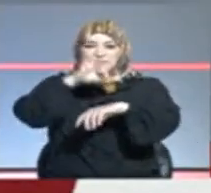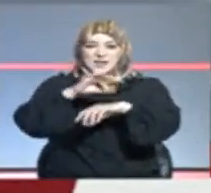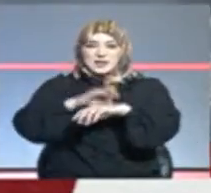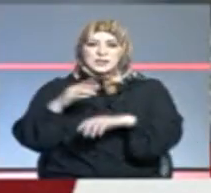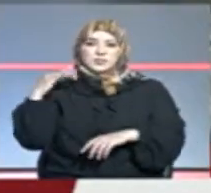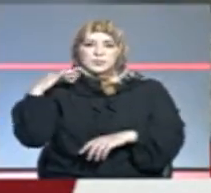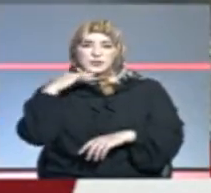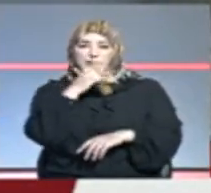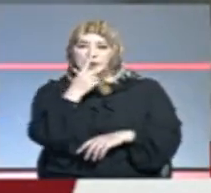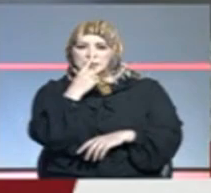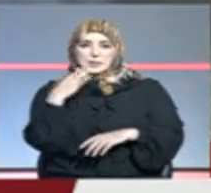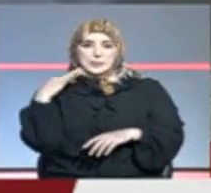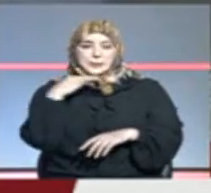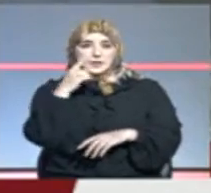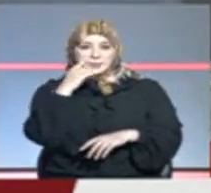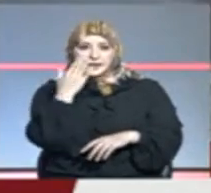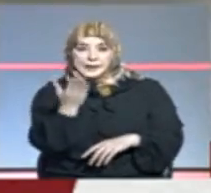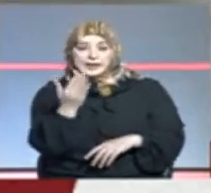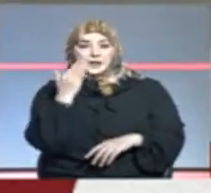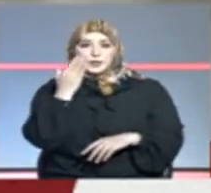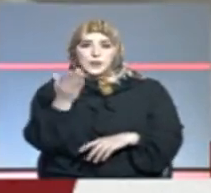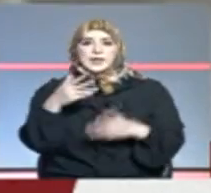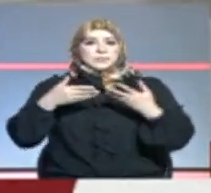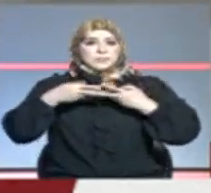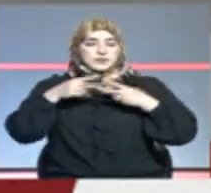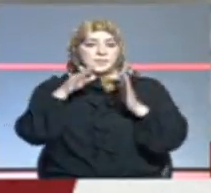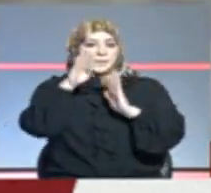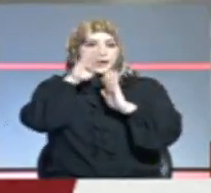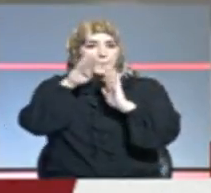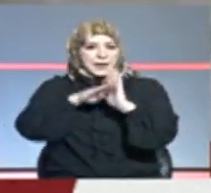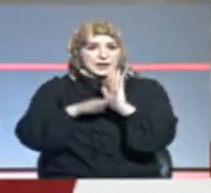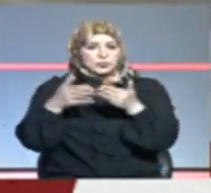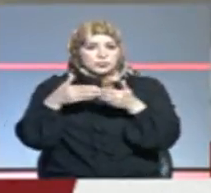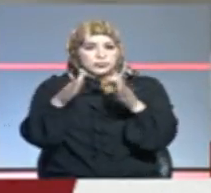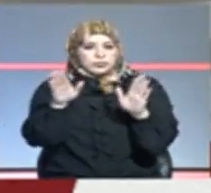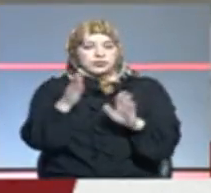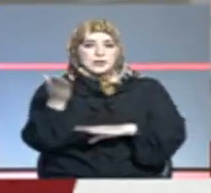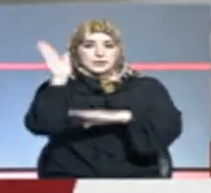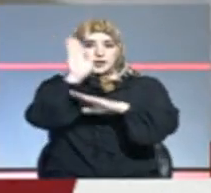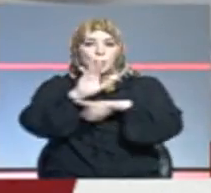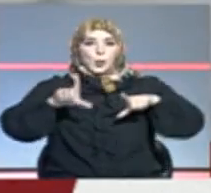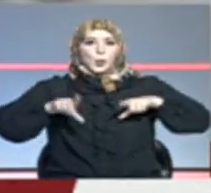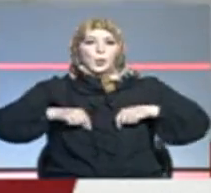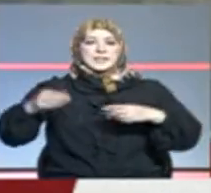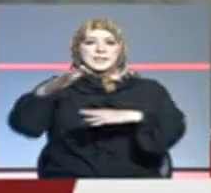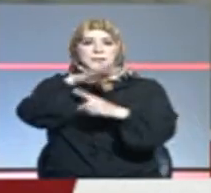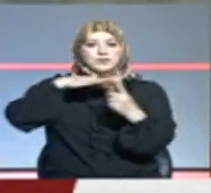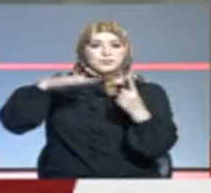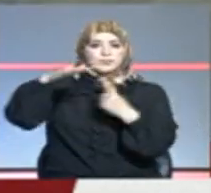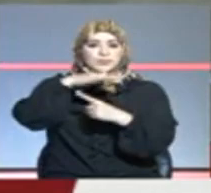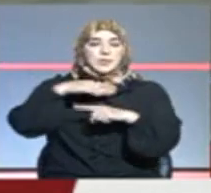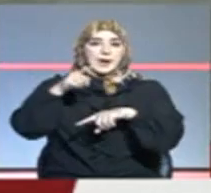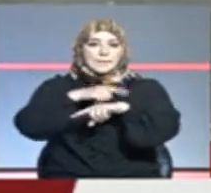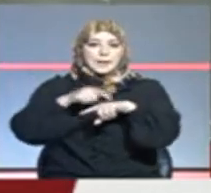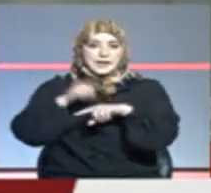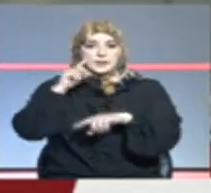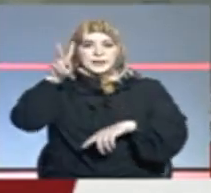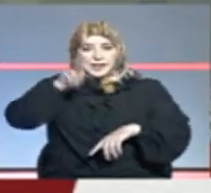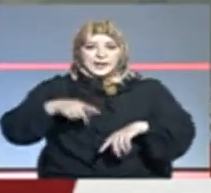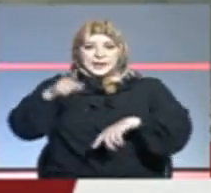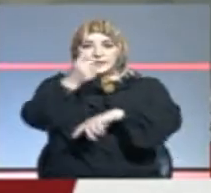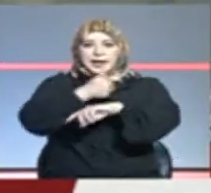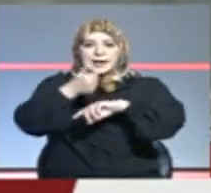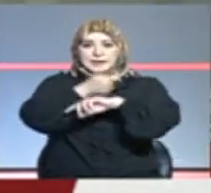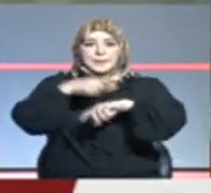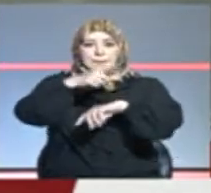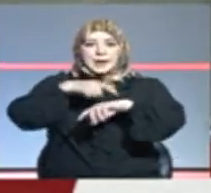بالفشل. ووفق ما ورد في رسالة مفتوحة وجاء إلى وزير الشؤون المحلية والبيئة، أكد رئيس بلدية